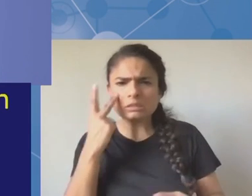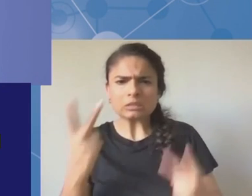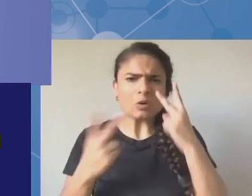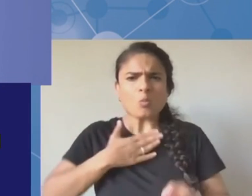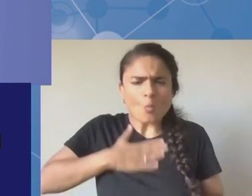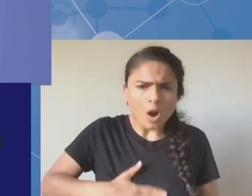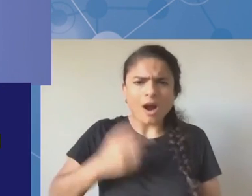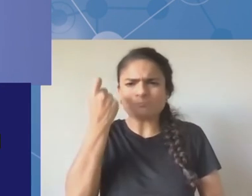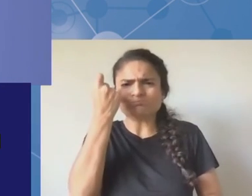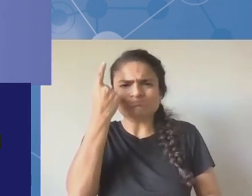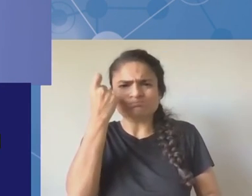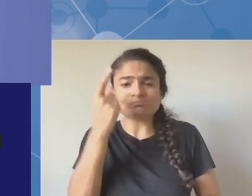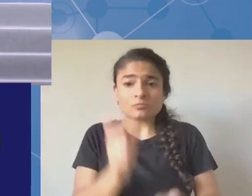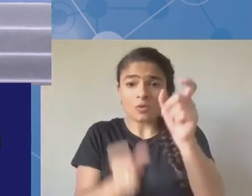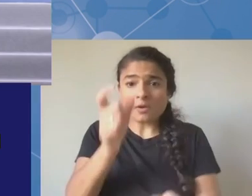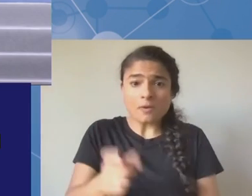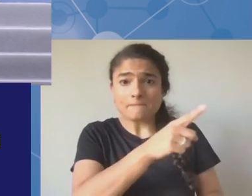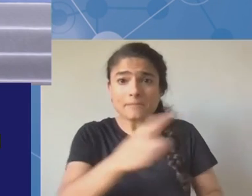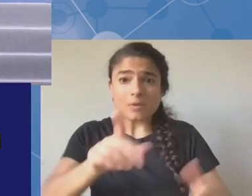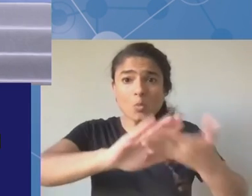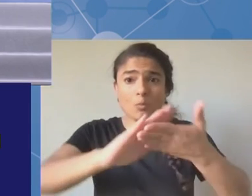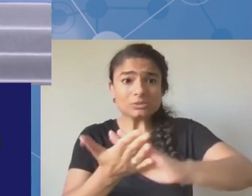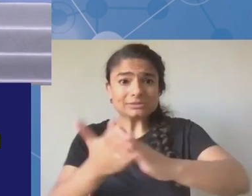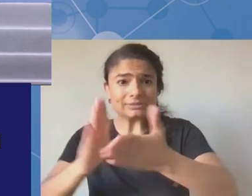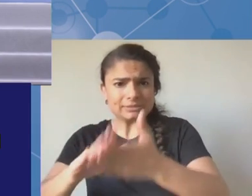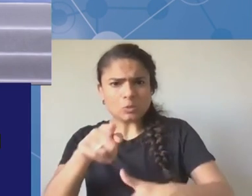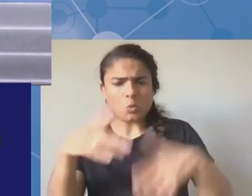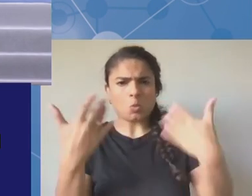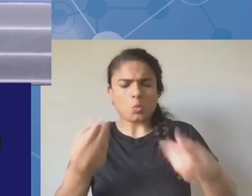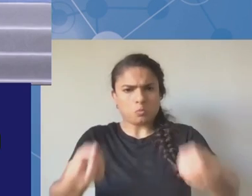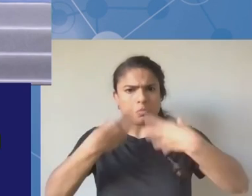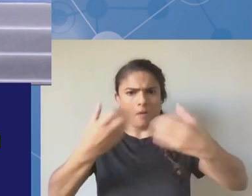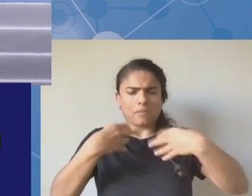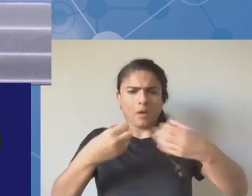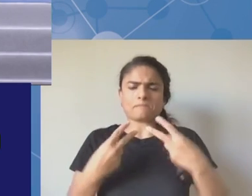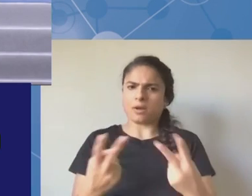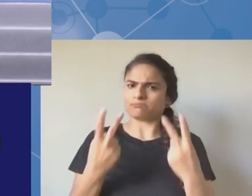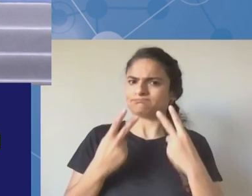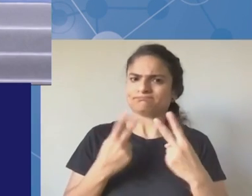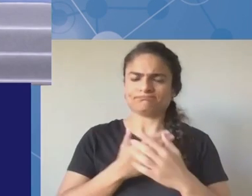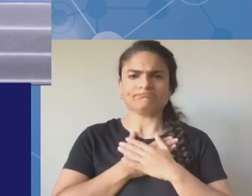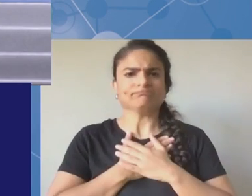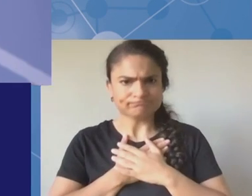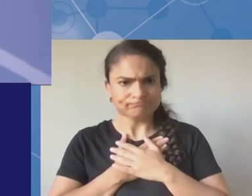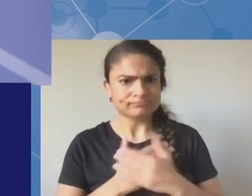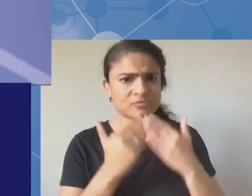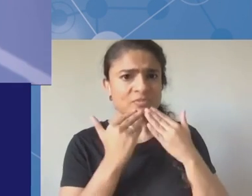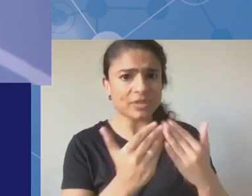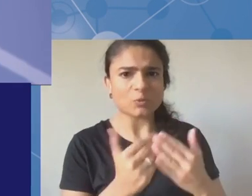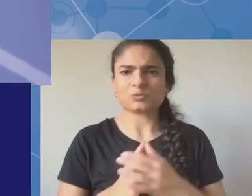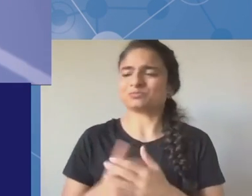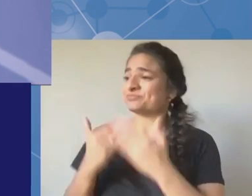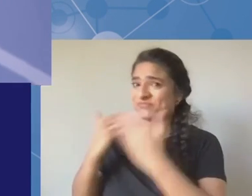интересные, содержательные, ценные сессии. Уважаемые дамы и господа, огромное спасибо за все комментарии. Наше